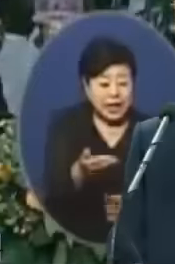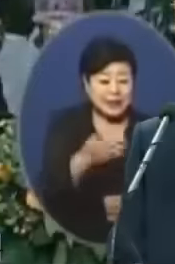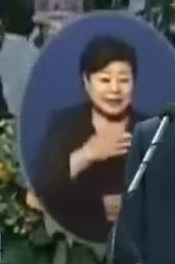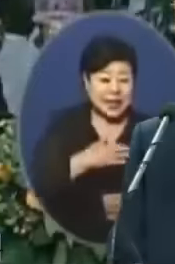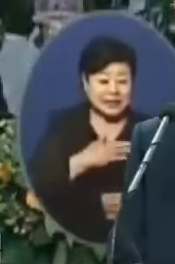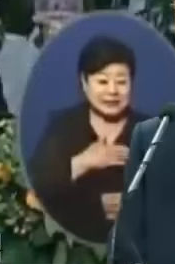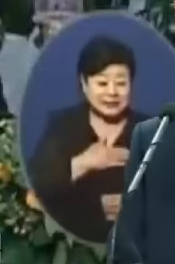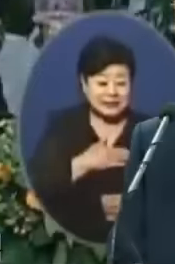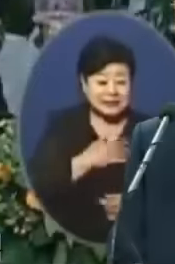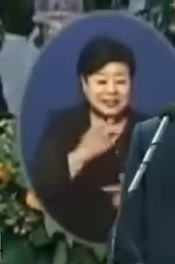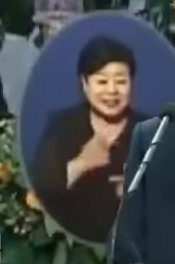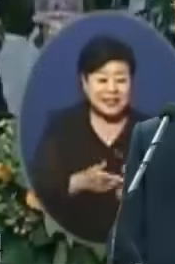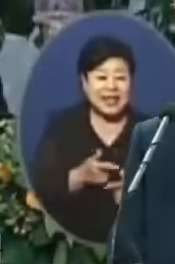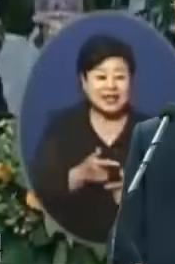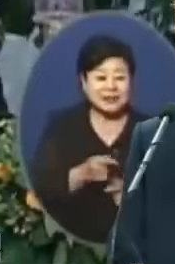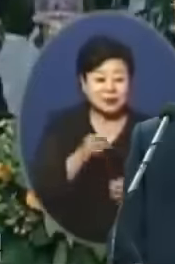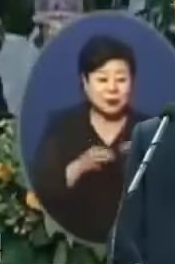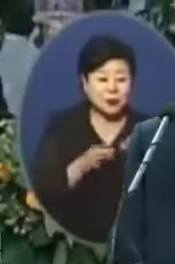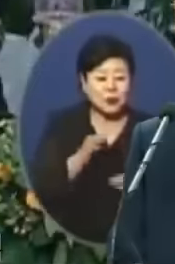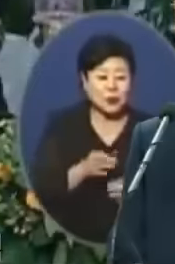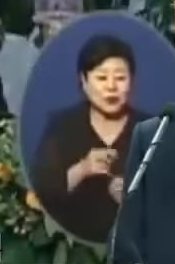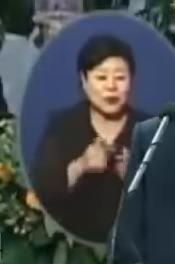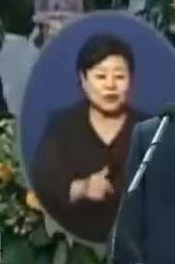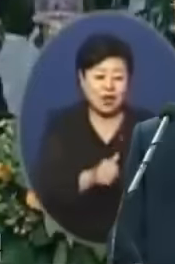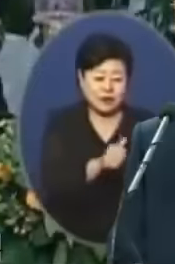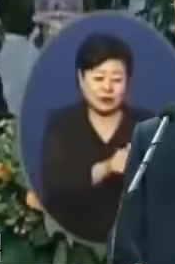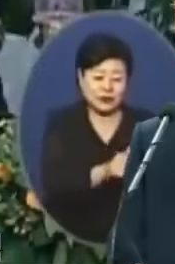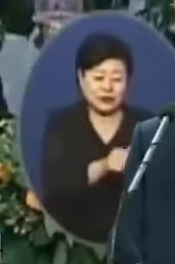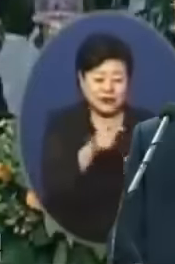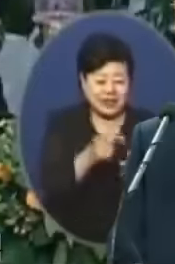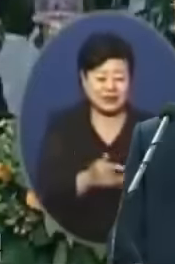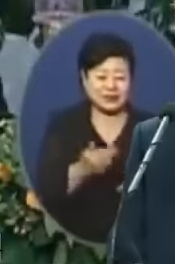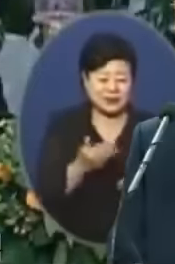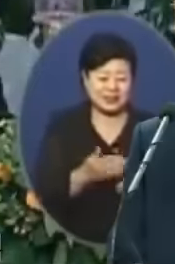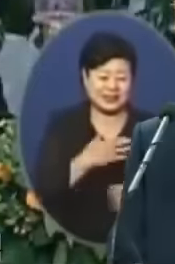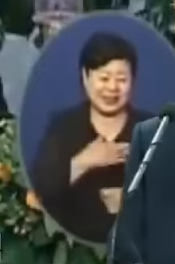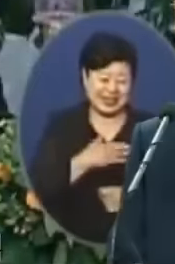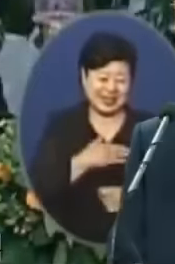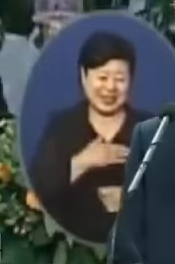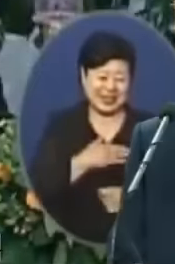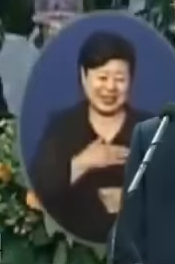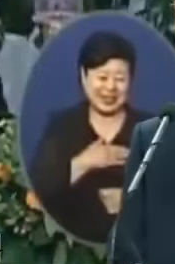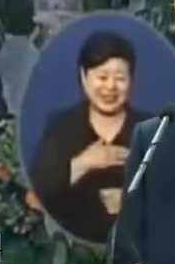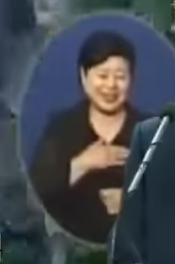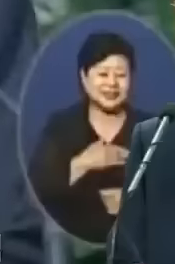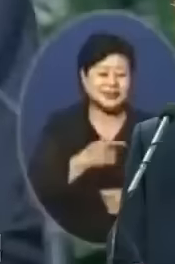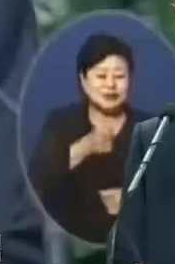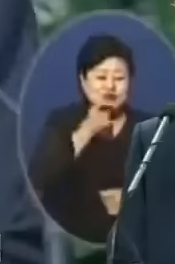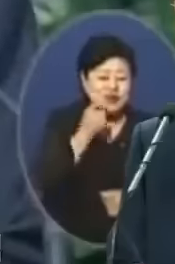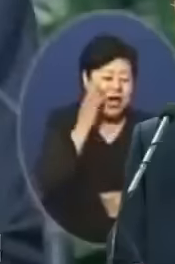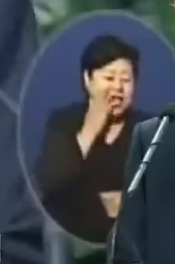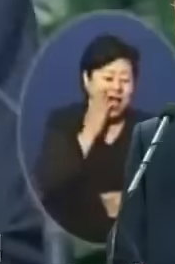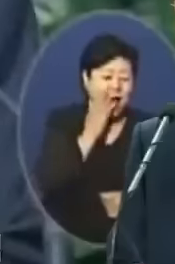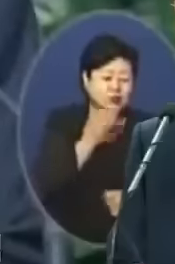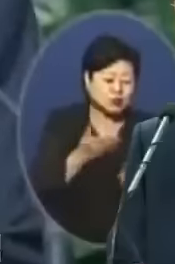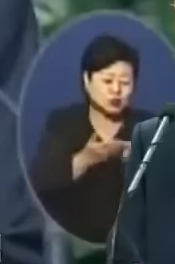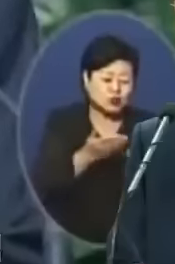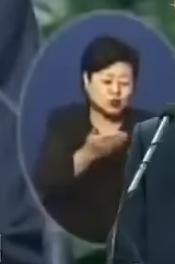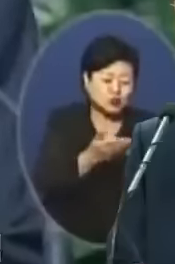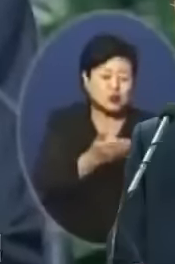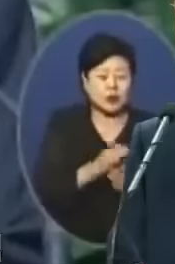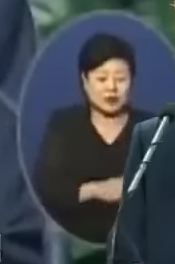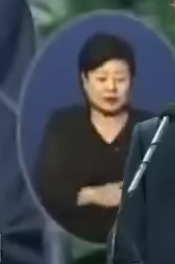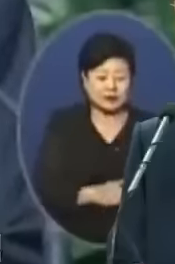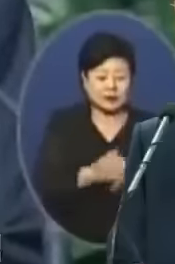나는 예수님 포도나무에 붙어 있습니다. 예수님께서 나에게 수분과 양분을